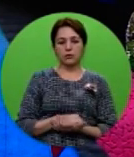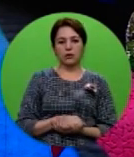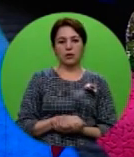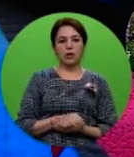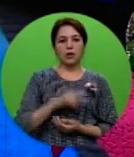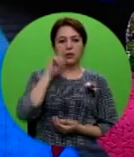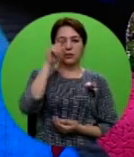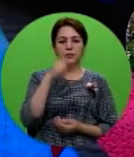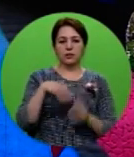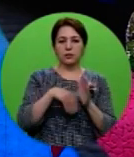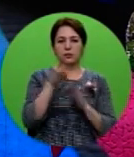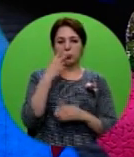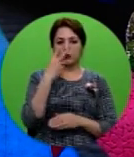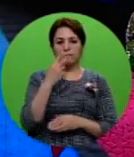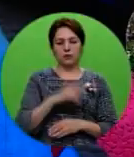Издалека лучше видно,